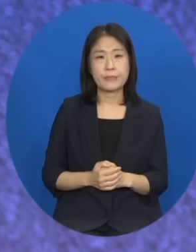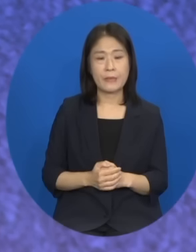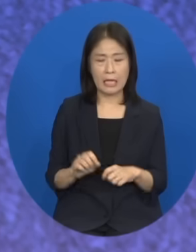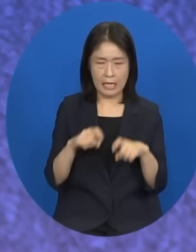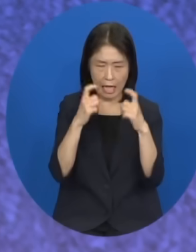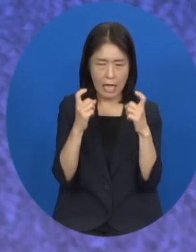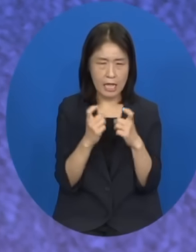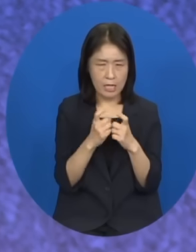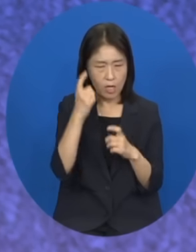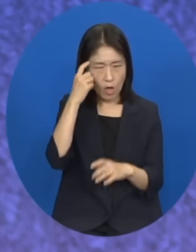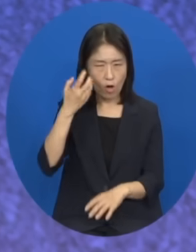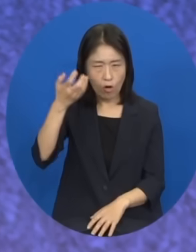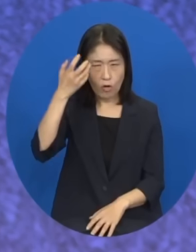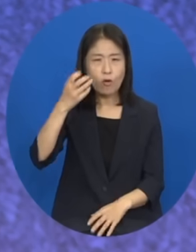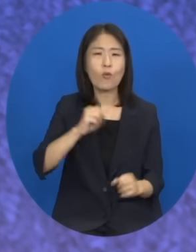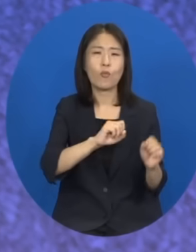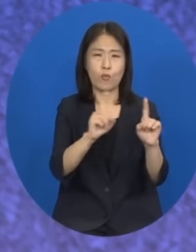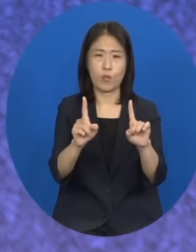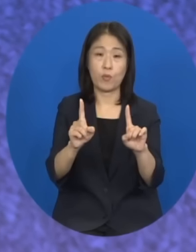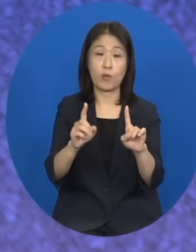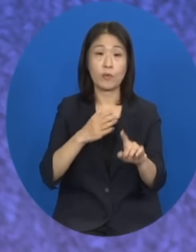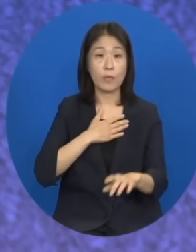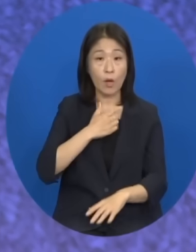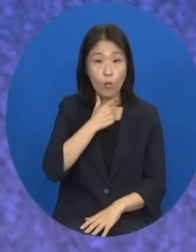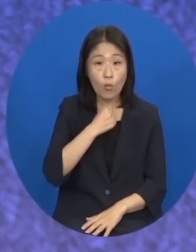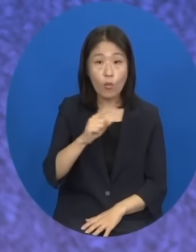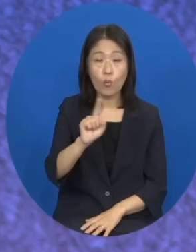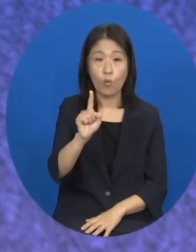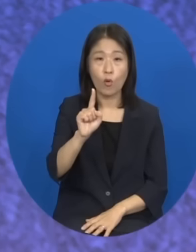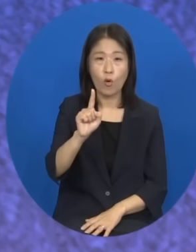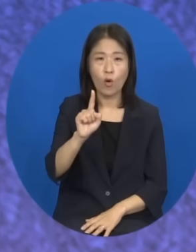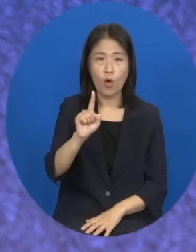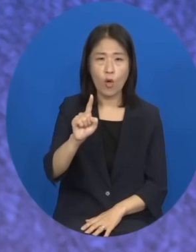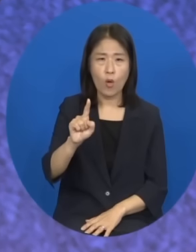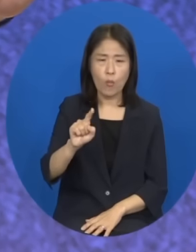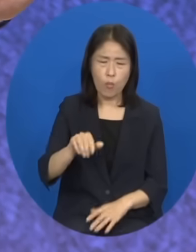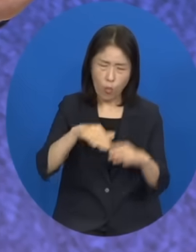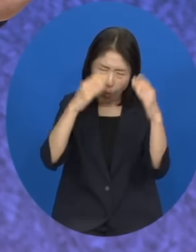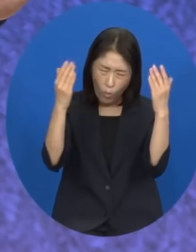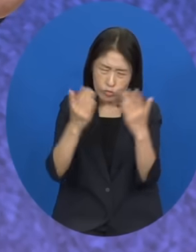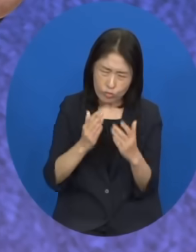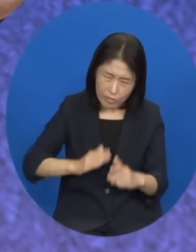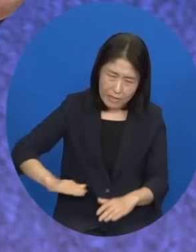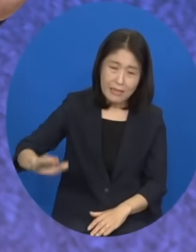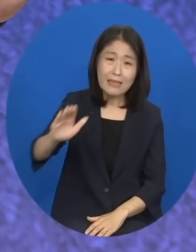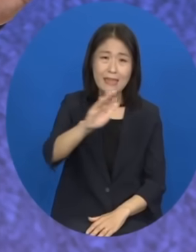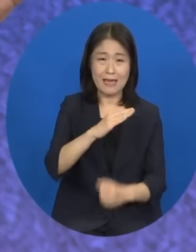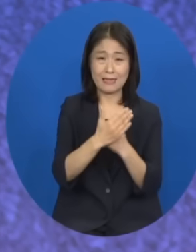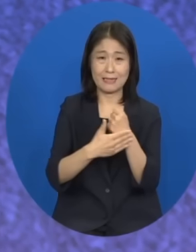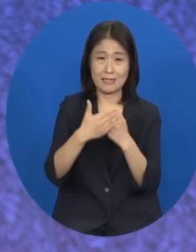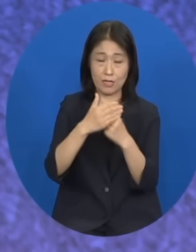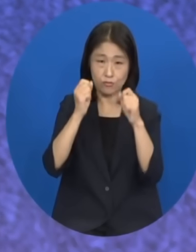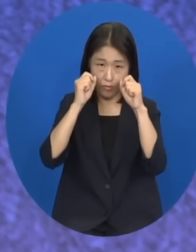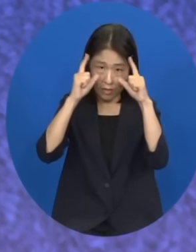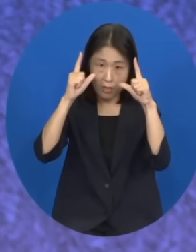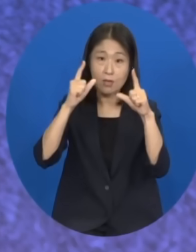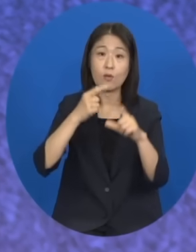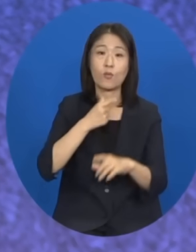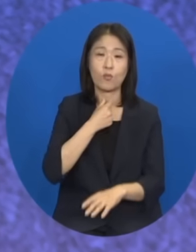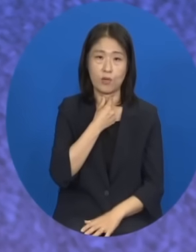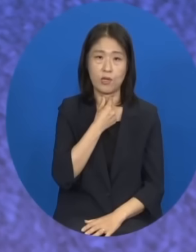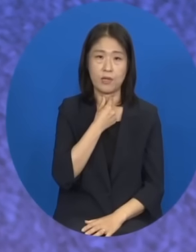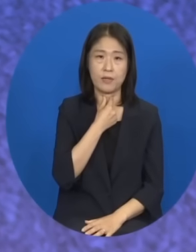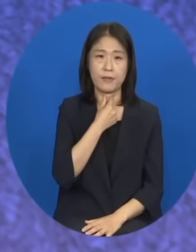각성입니다. 제가 바라는 것은 우리 전체가 다 그 은혜의 눈이 열리는 것. 오늘 정말